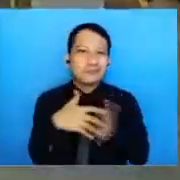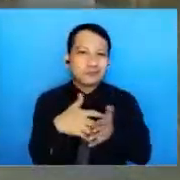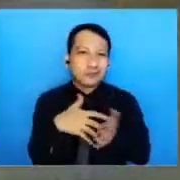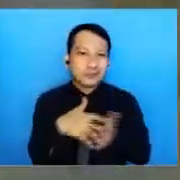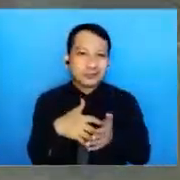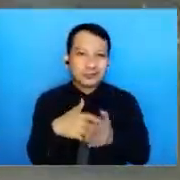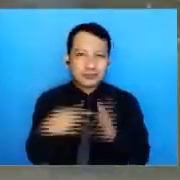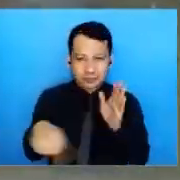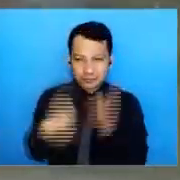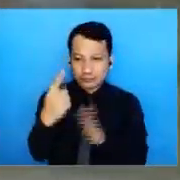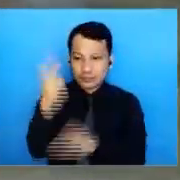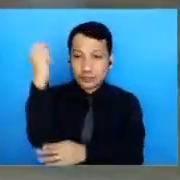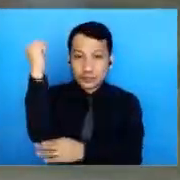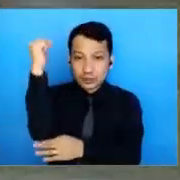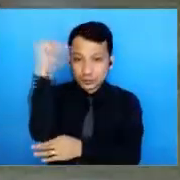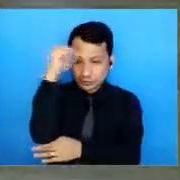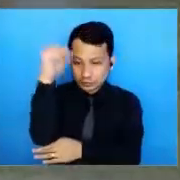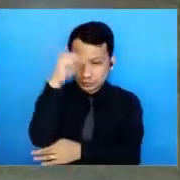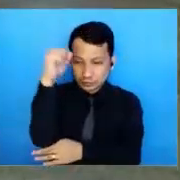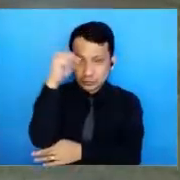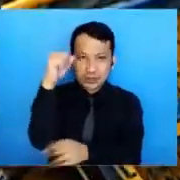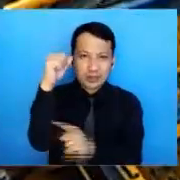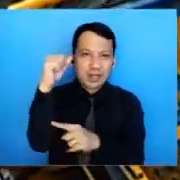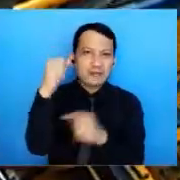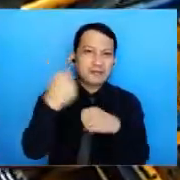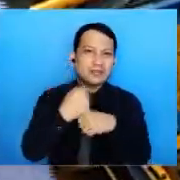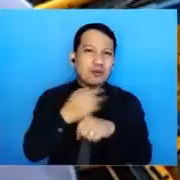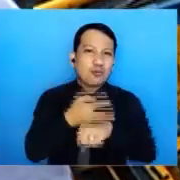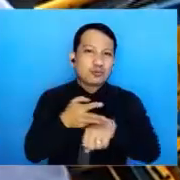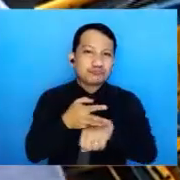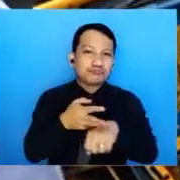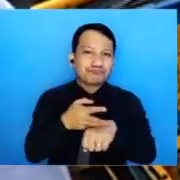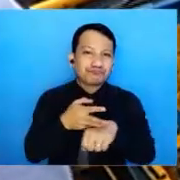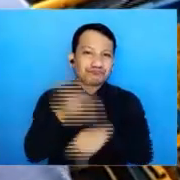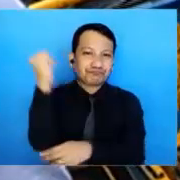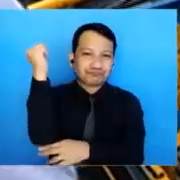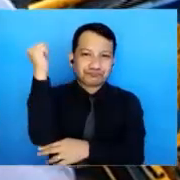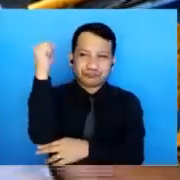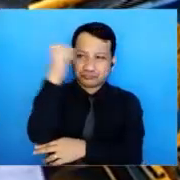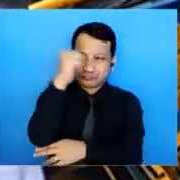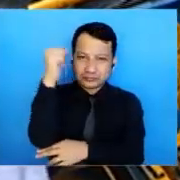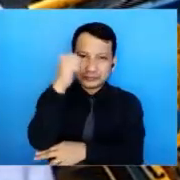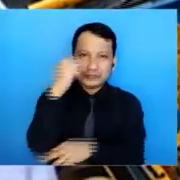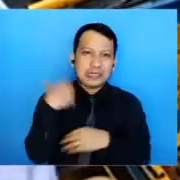unang posting tumumba na gawa sa kahoy. Malakas na yung ulan,